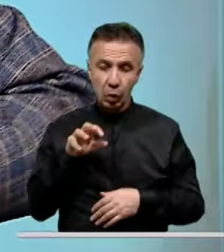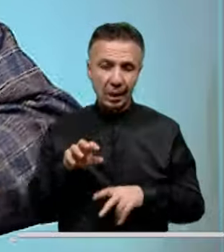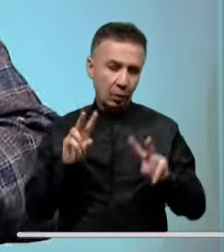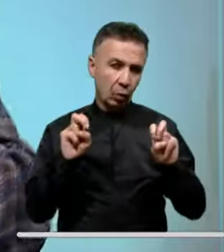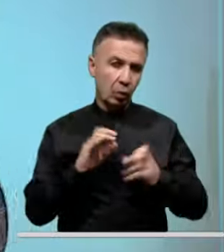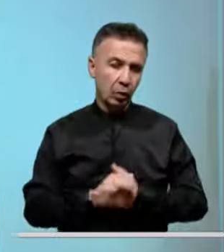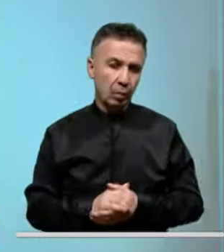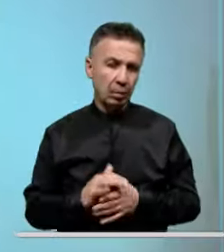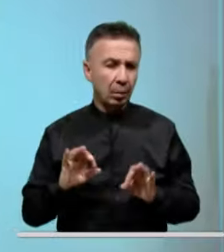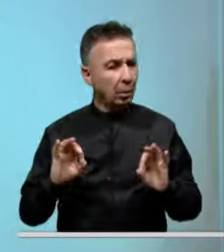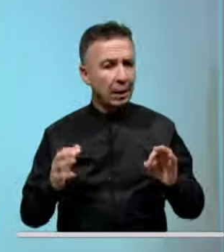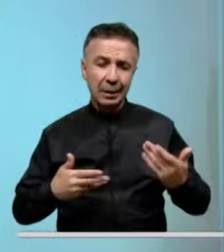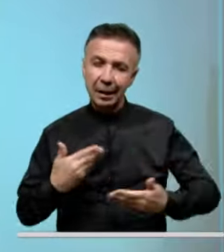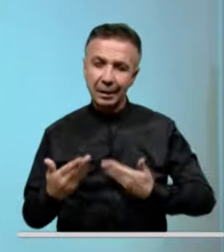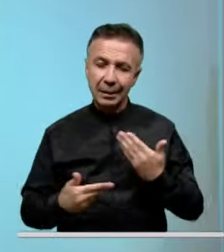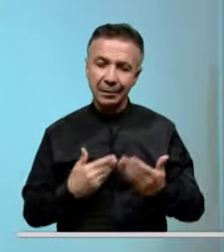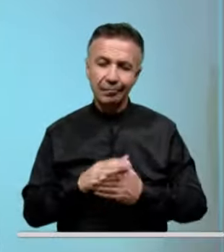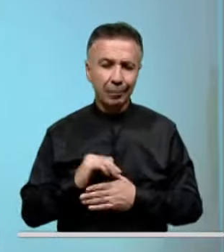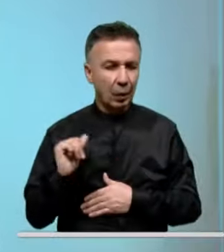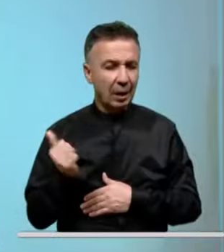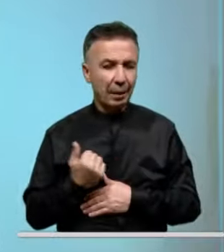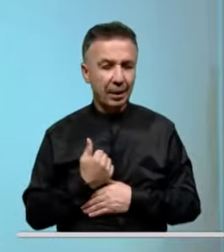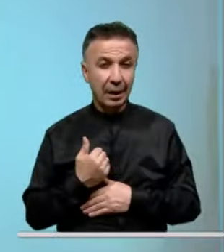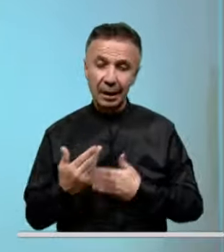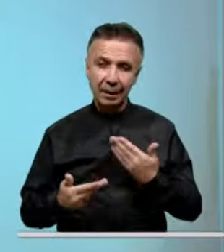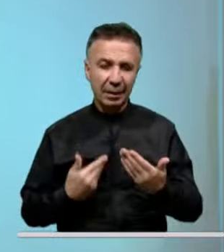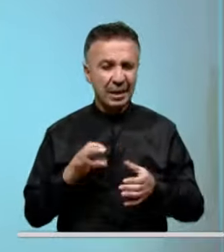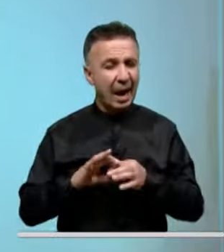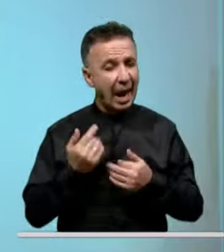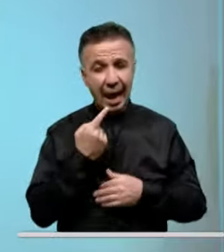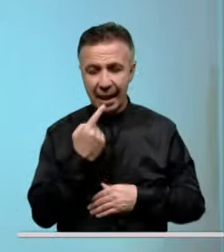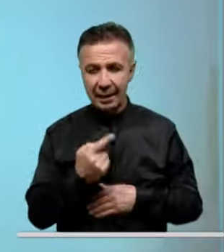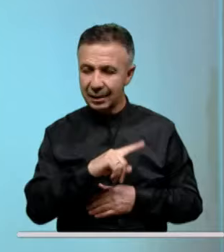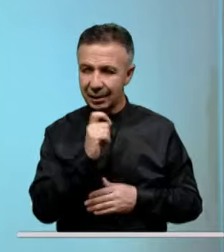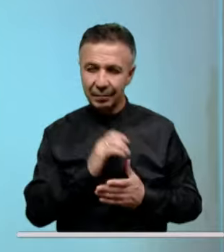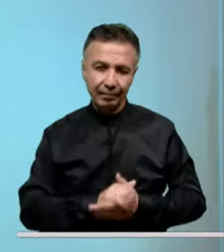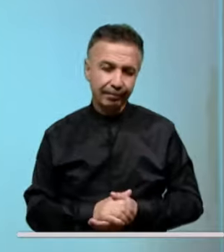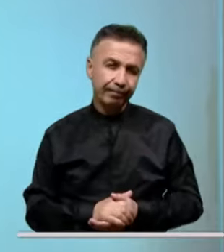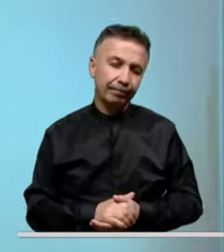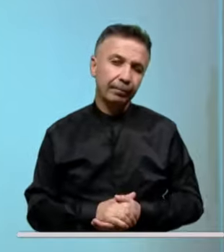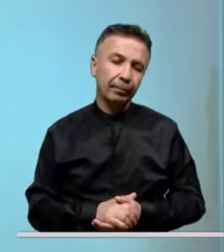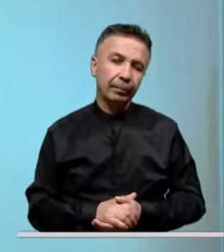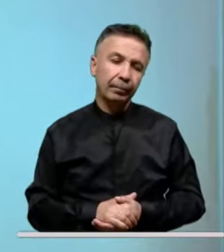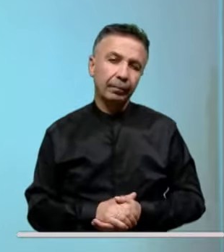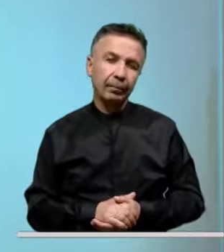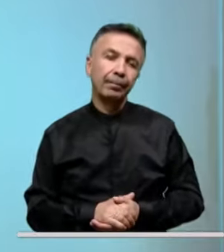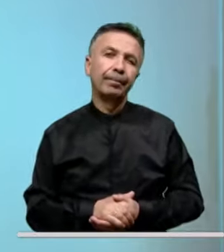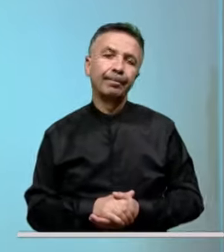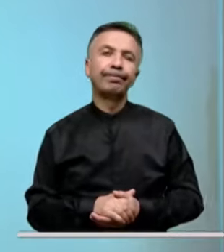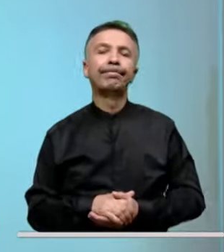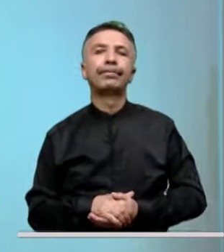konuyu nasıl izah edeceksiniz, önemini vurgulamak için ne söylersiniz diye aklınızdan geçer.